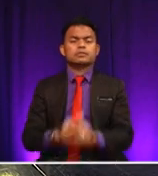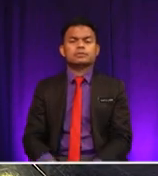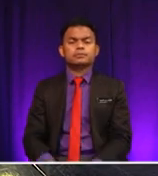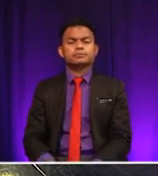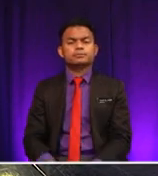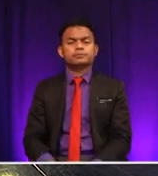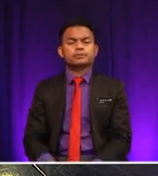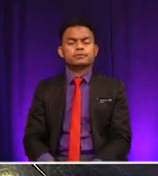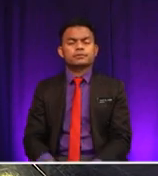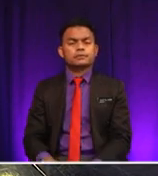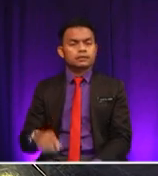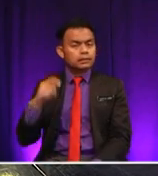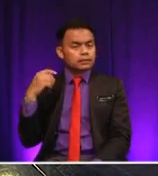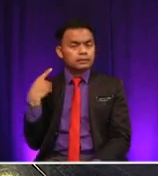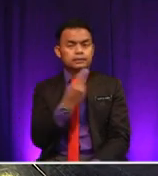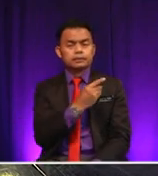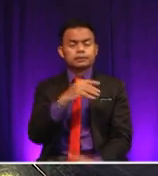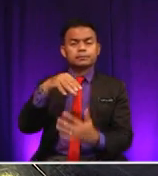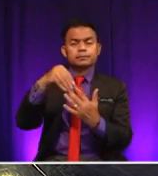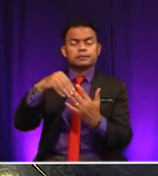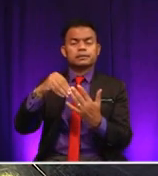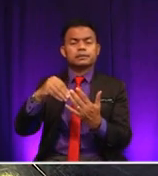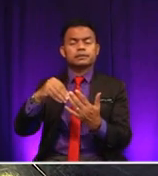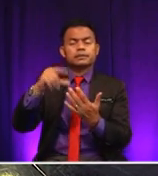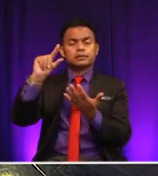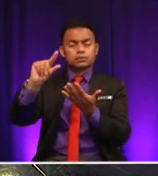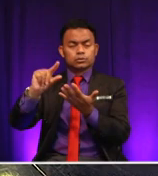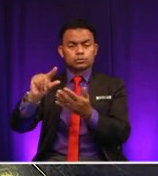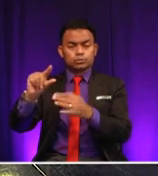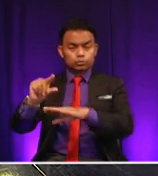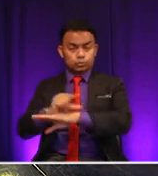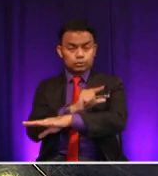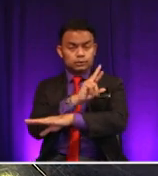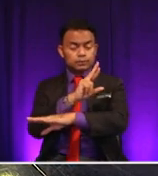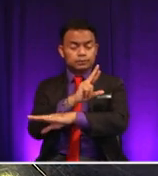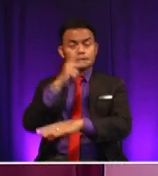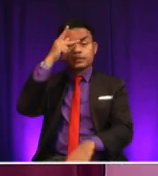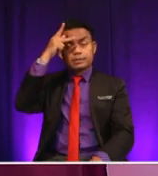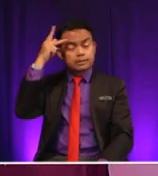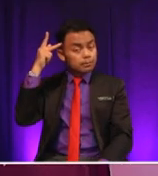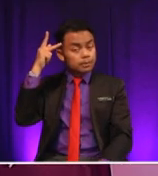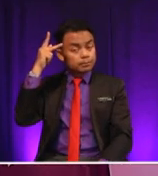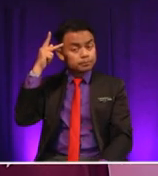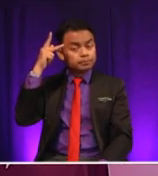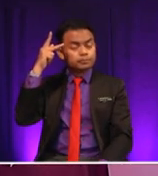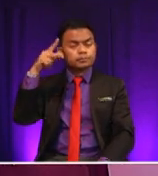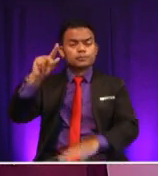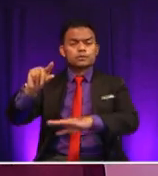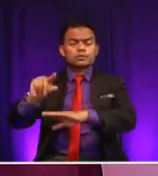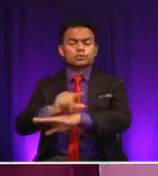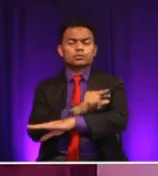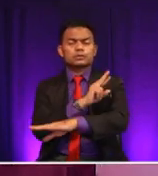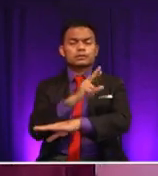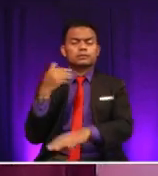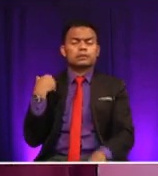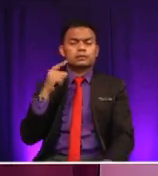tadi kita memilih gurindam Oke gurindam sebab gurindam ini dia merupakan puisi yang berbeda dari segi